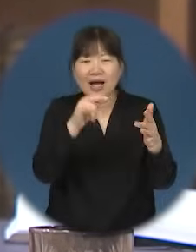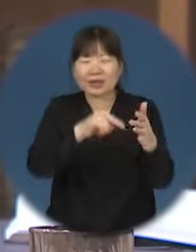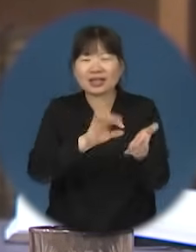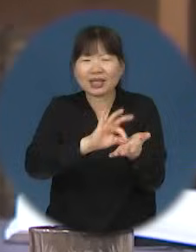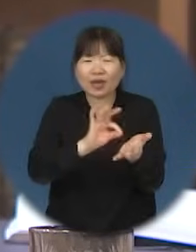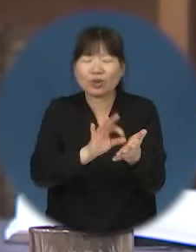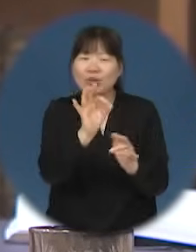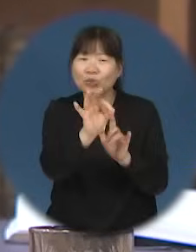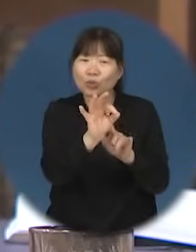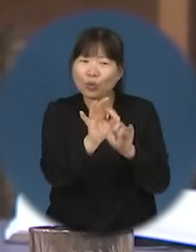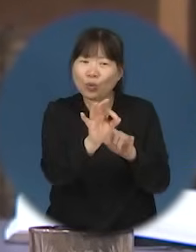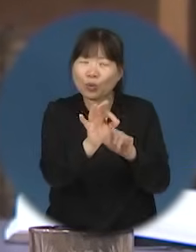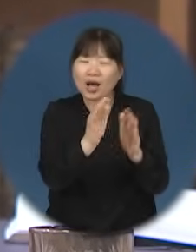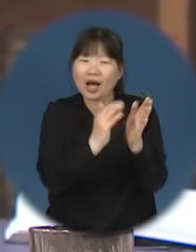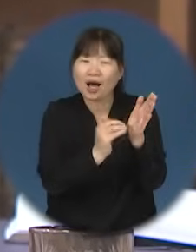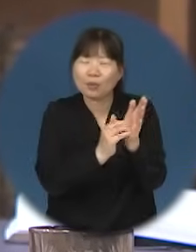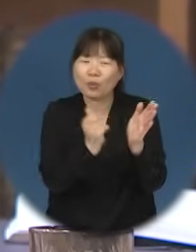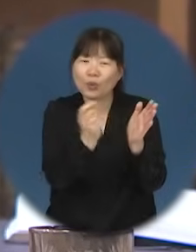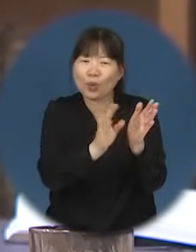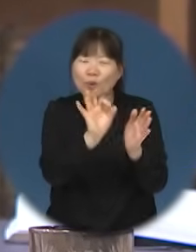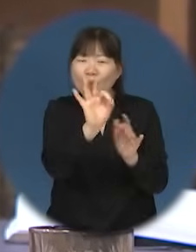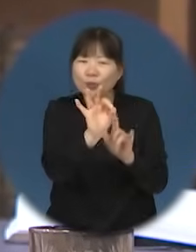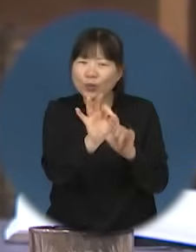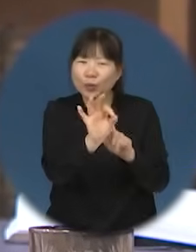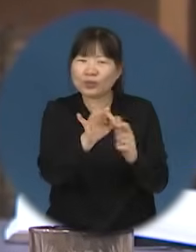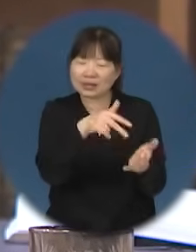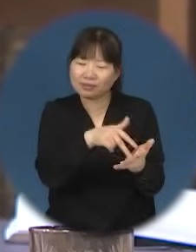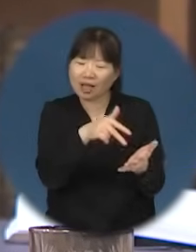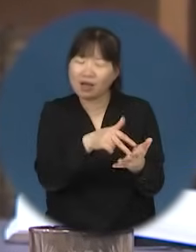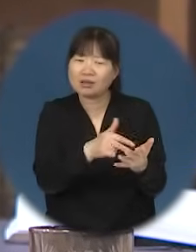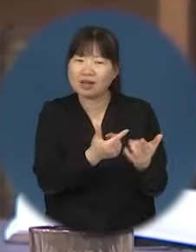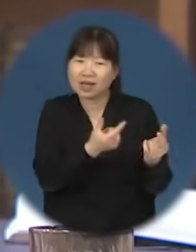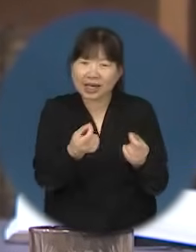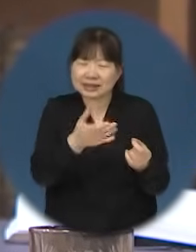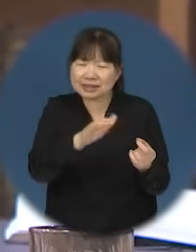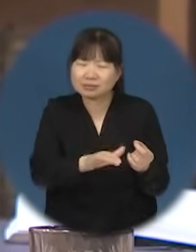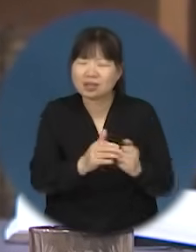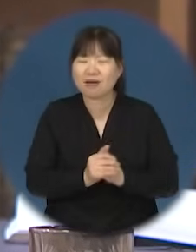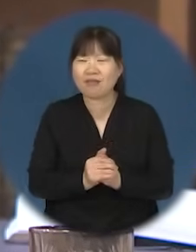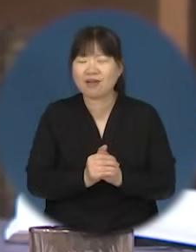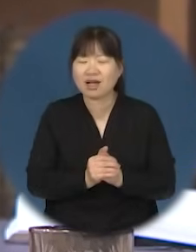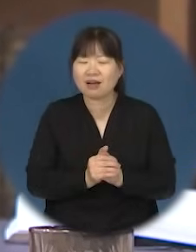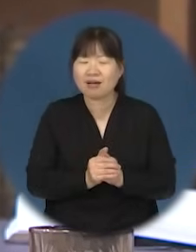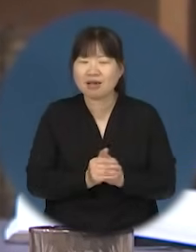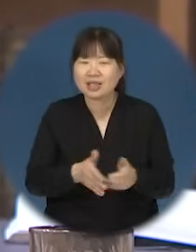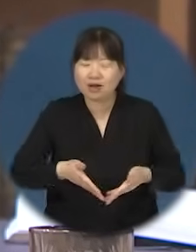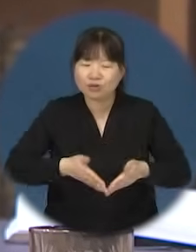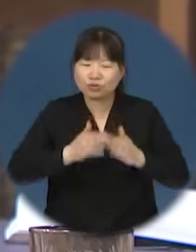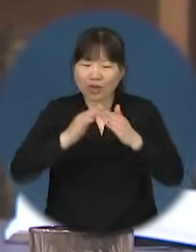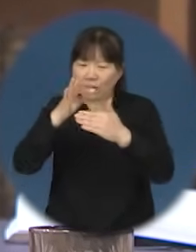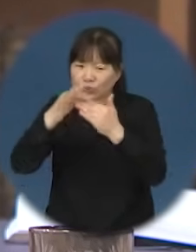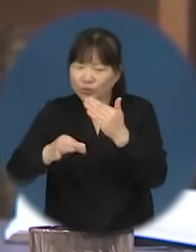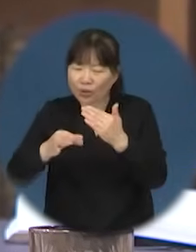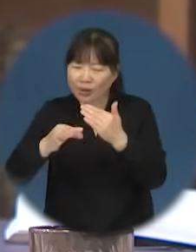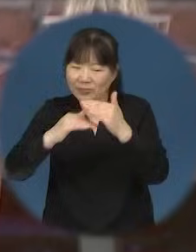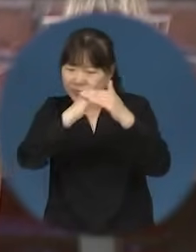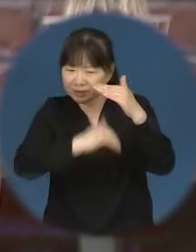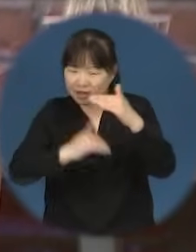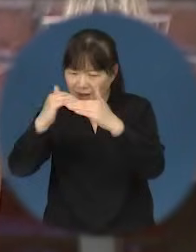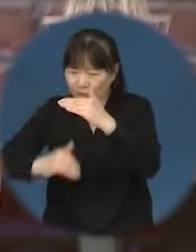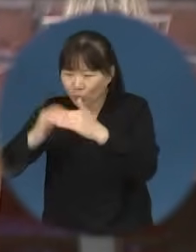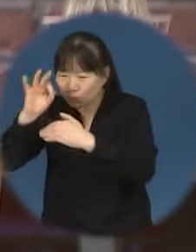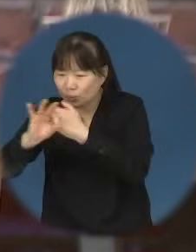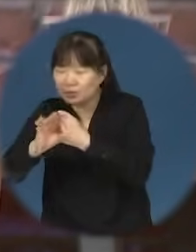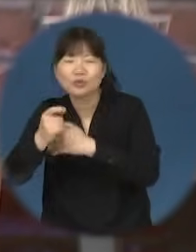암호화폐, 가상자산, 암호자산이라는 점에서는 같지만 예. 출발하고 이걸 구축하고 있는 시스템은 다른 거네요. 그렇죠.